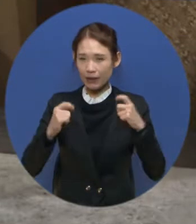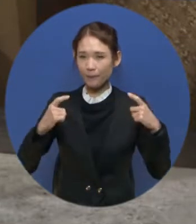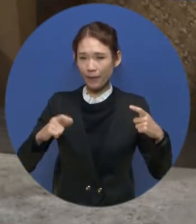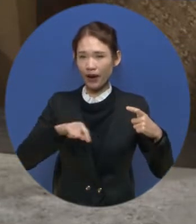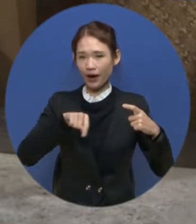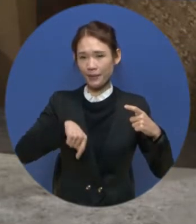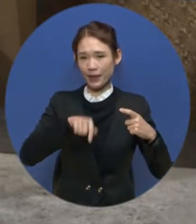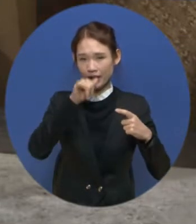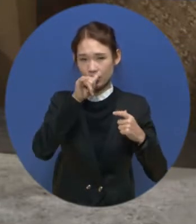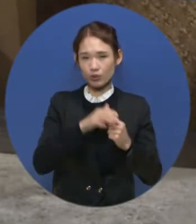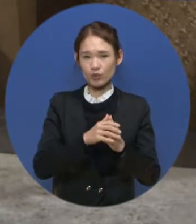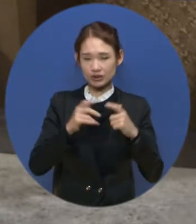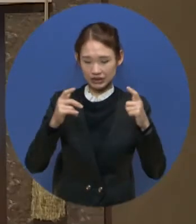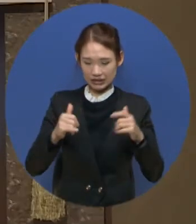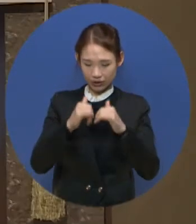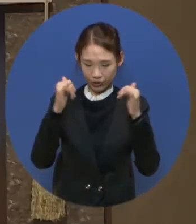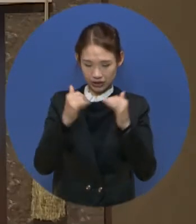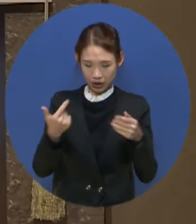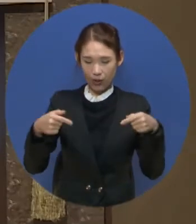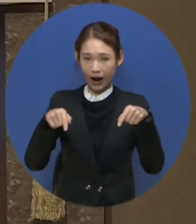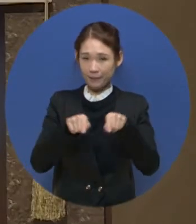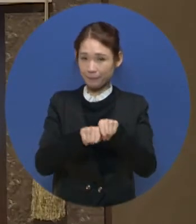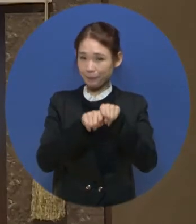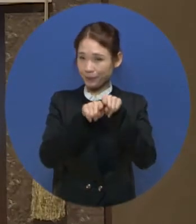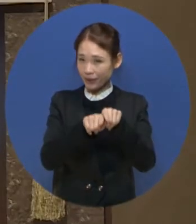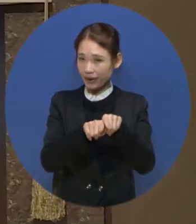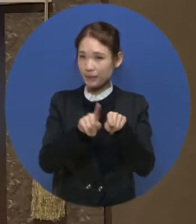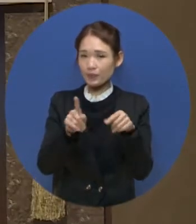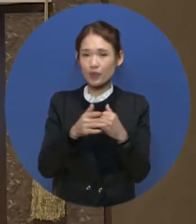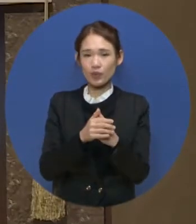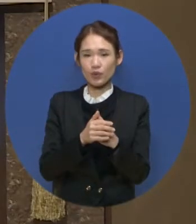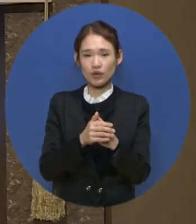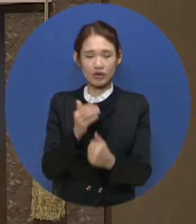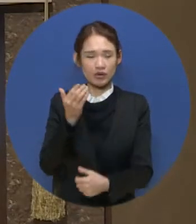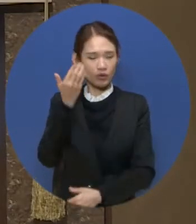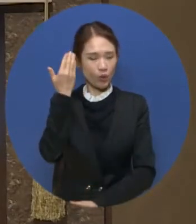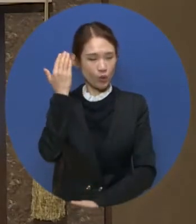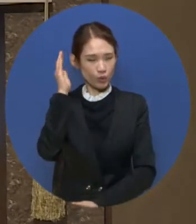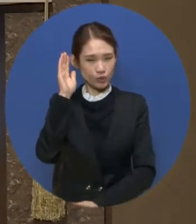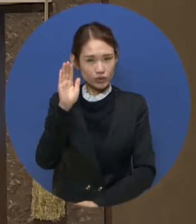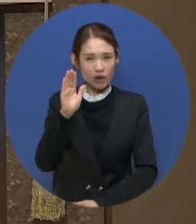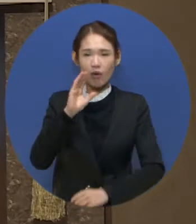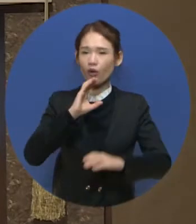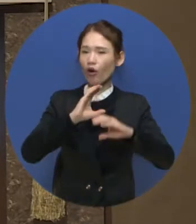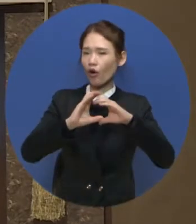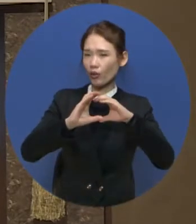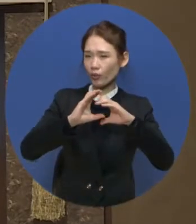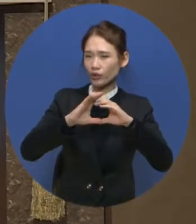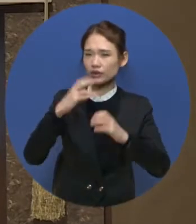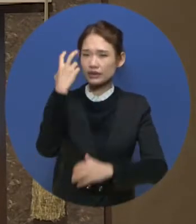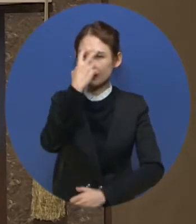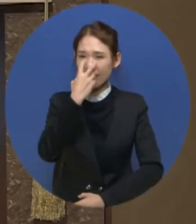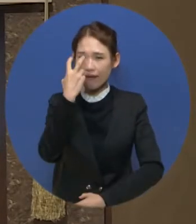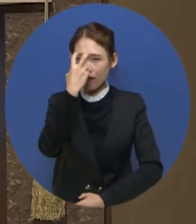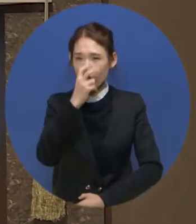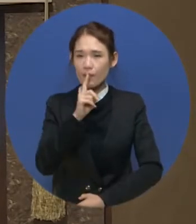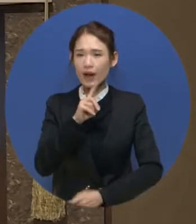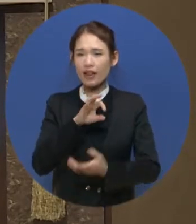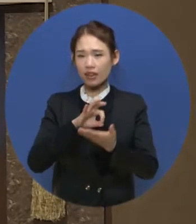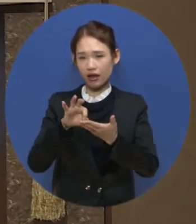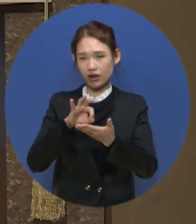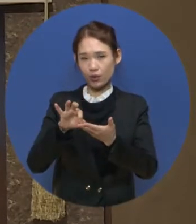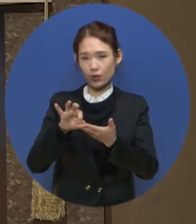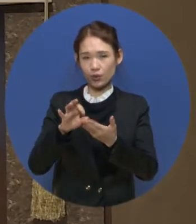지역 사회와 함께 하는 거는 네. 요즘 이제 뭐 이렇게 커뮤니티 케어 이런 이야기를 많이 해요.